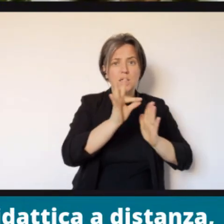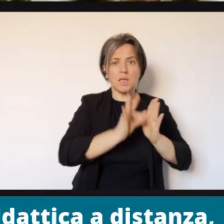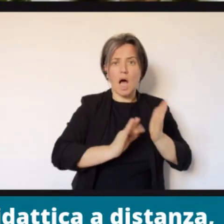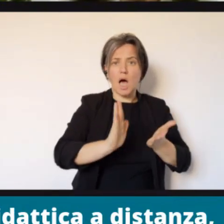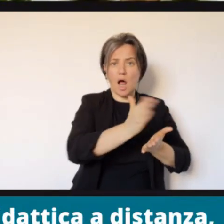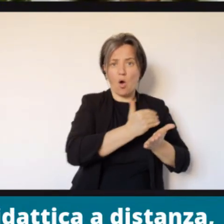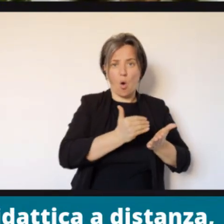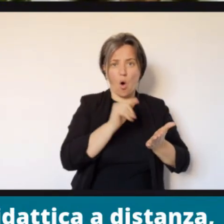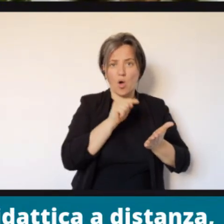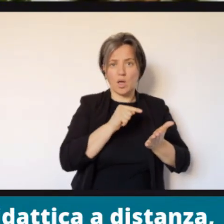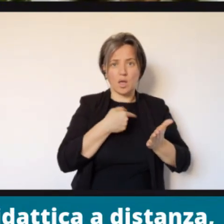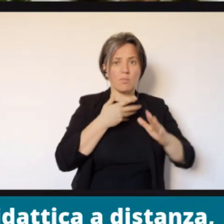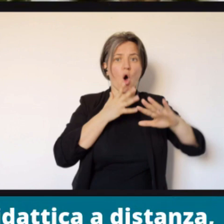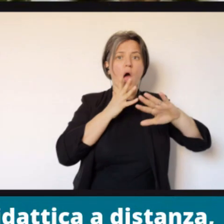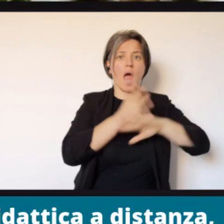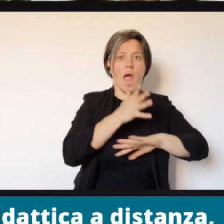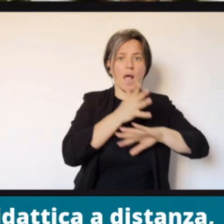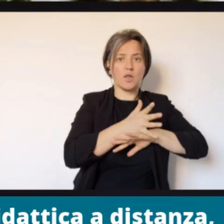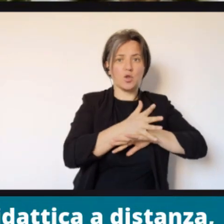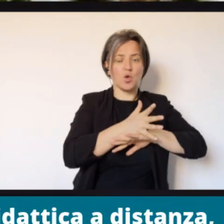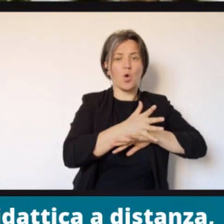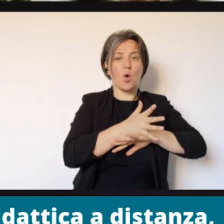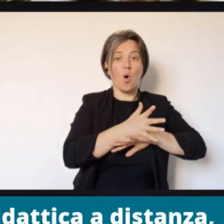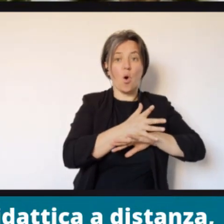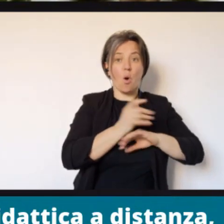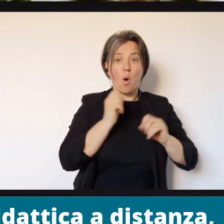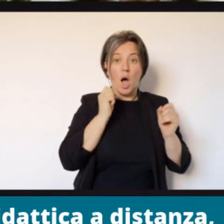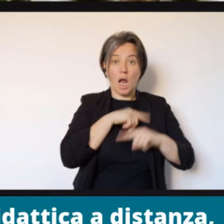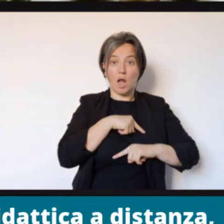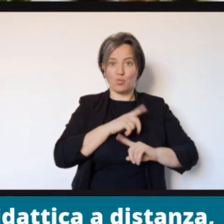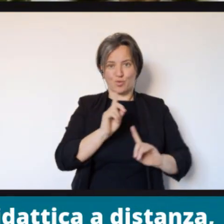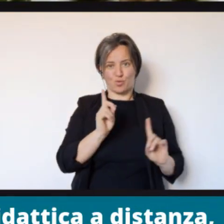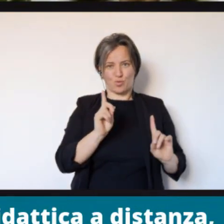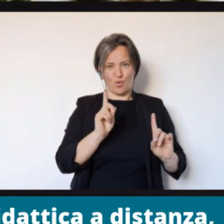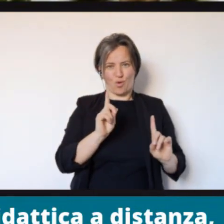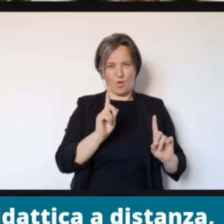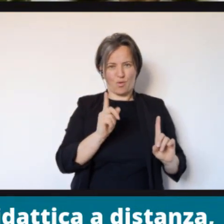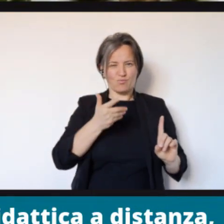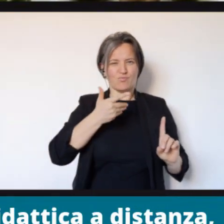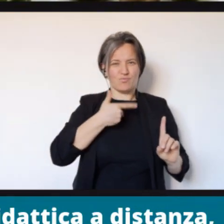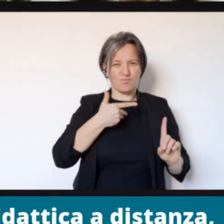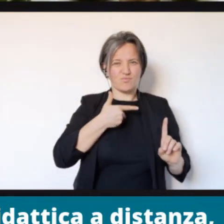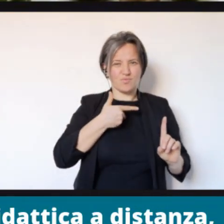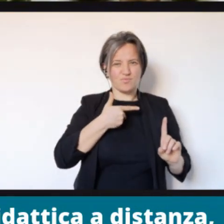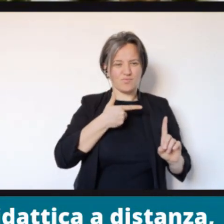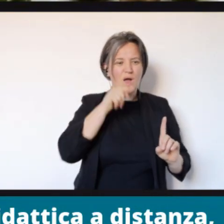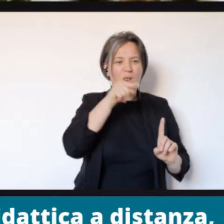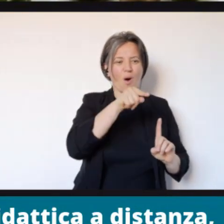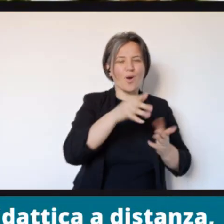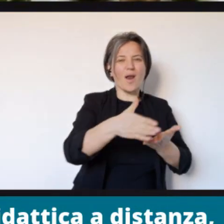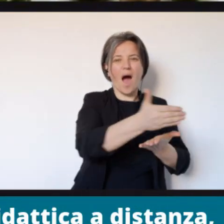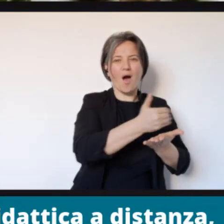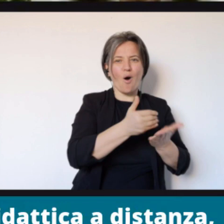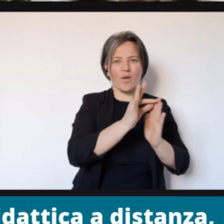raccoglie dei dati, perché niente è gratis, anche se il mio accesso è gratis.